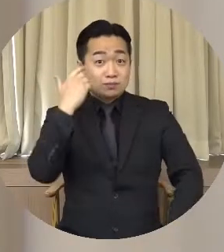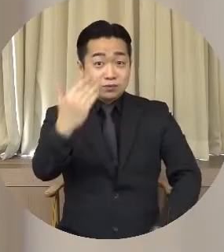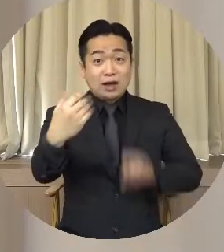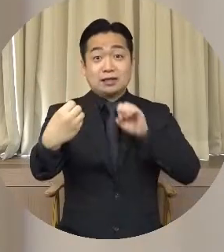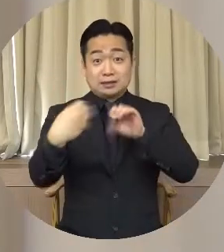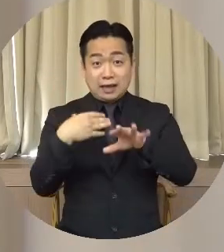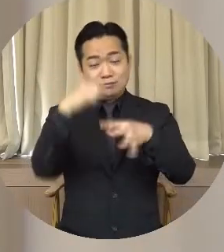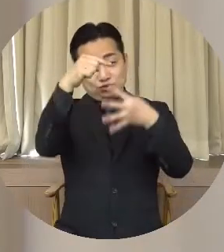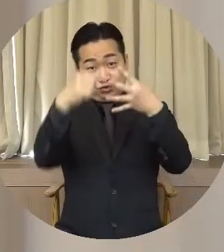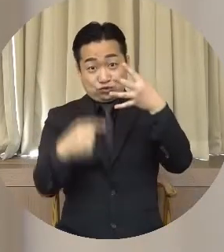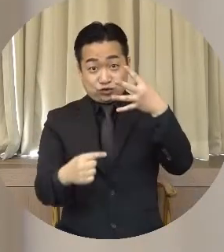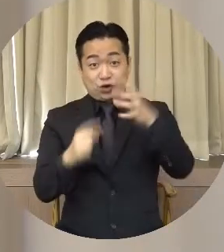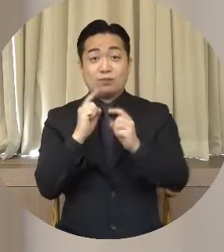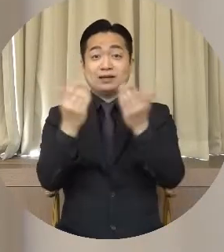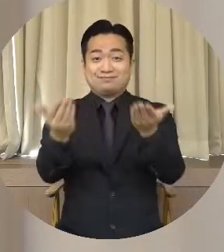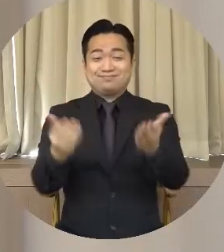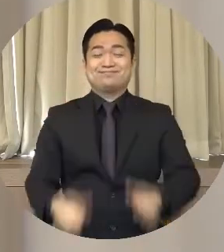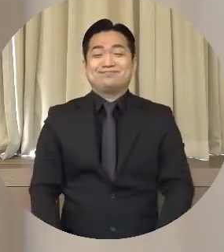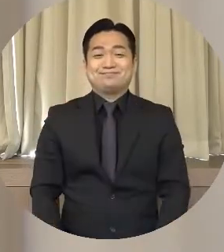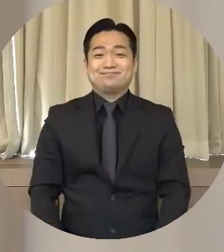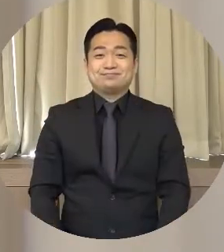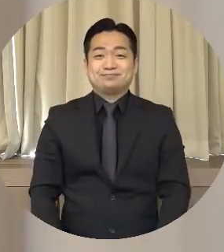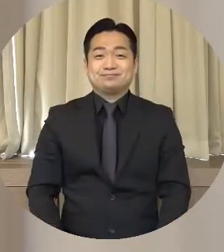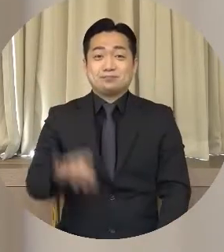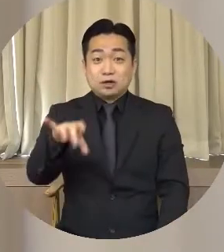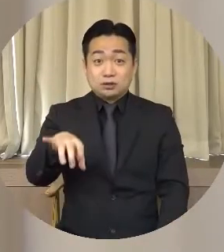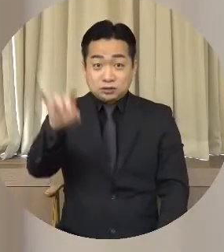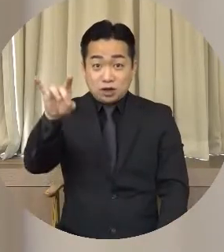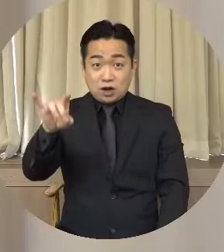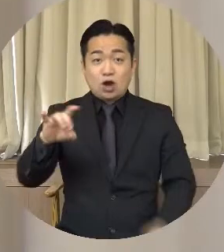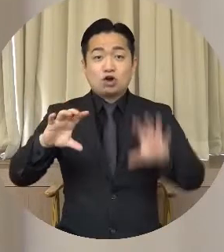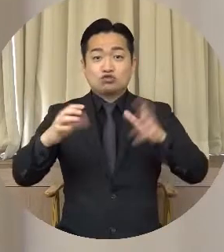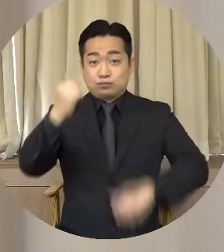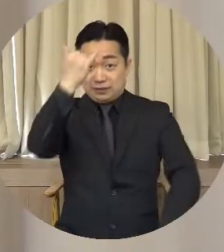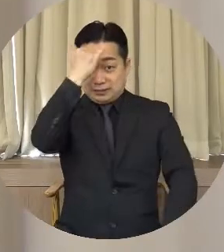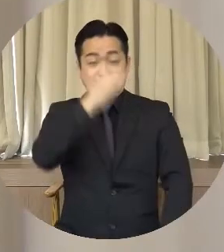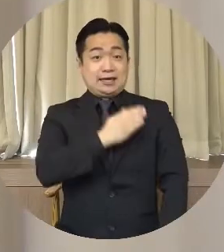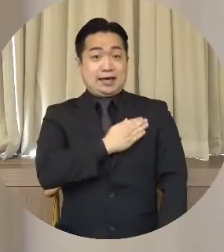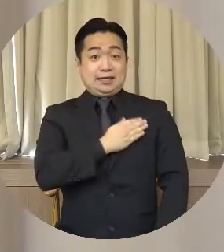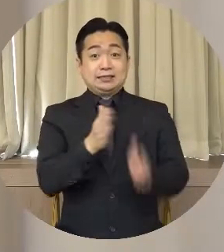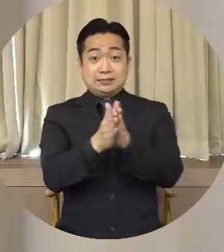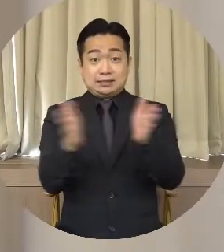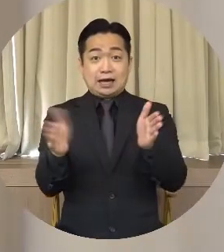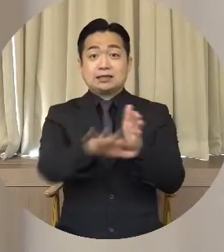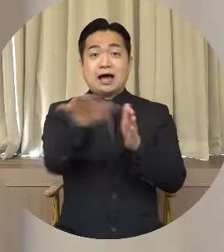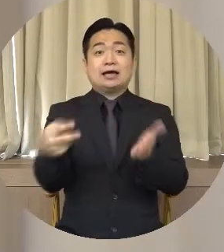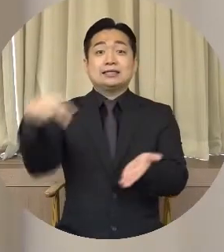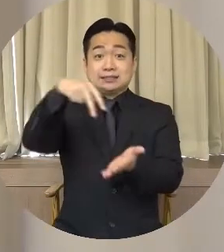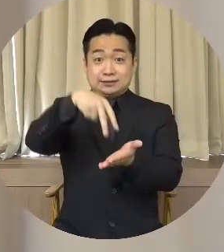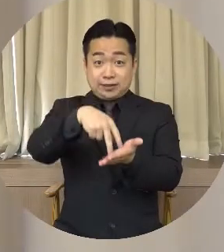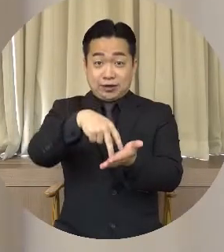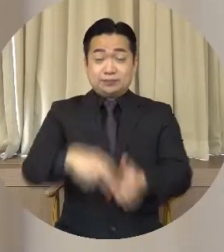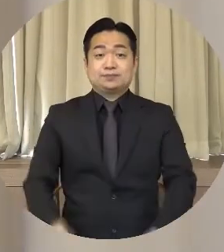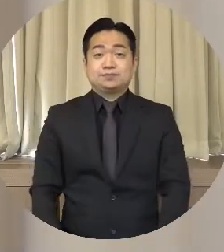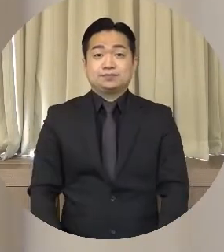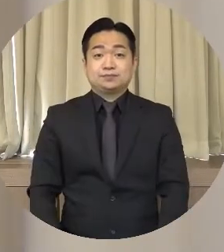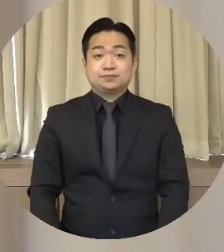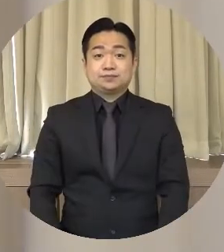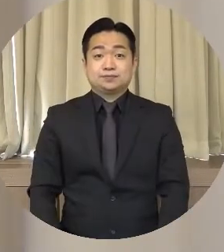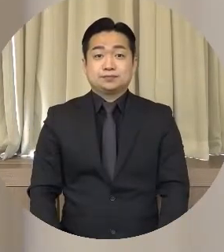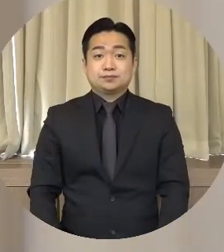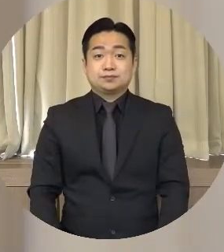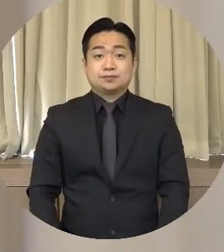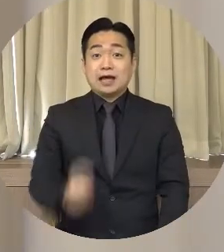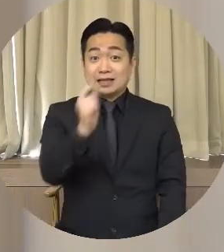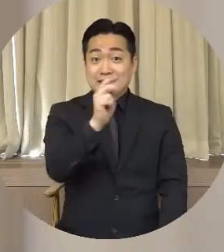순서로 진행되겠습니다. 그럼 먼저 국민의례를 시작하겠습니다. 모두 자리에서 일어나셔서 TV